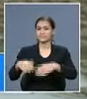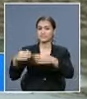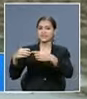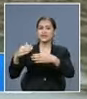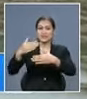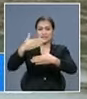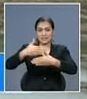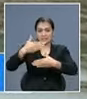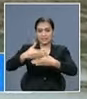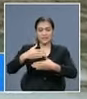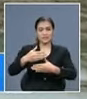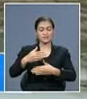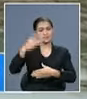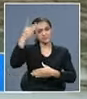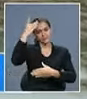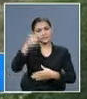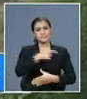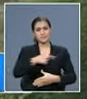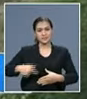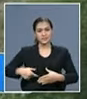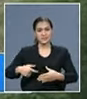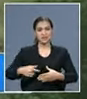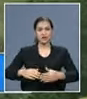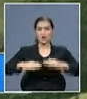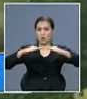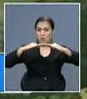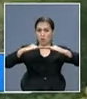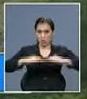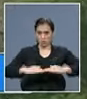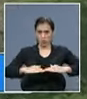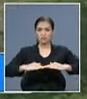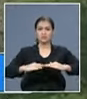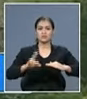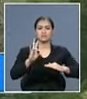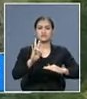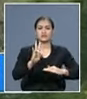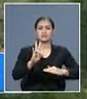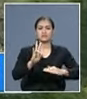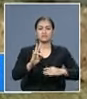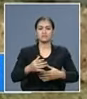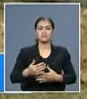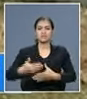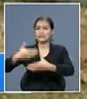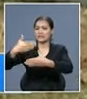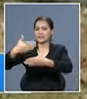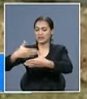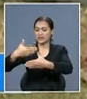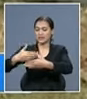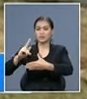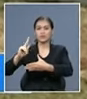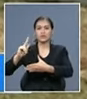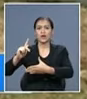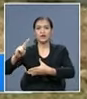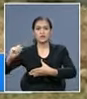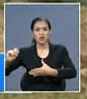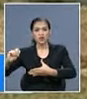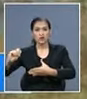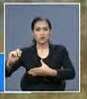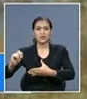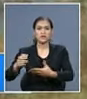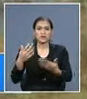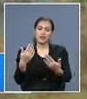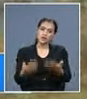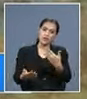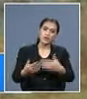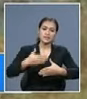11ล้านลูกบาทเมตลงเหลือ 8ล้านลูกบาทเมตนะครับเขื่อนแควน้อยจาก 4ล้านเหลือ 3ล้านลูกบาทเมตและเขื่อนป่าสักจาก4ล้าน